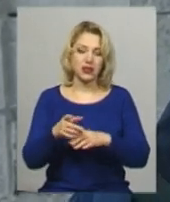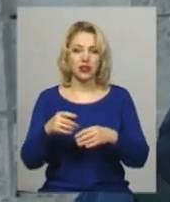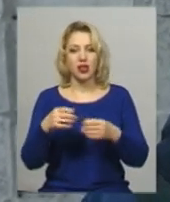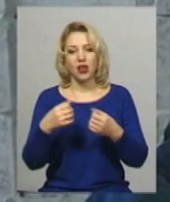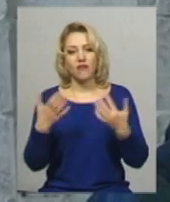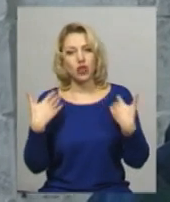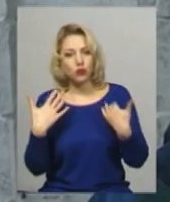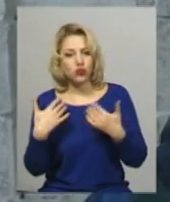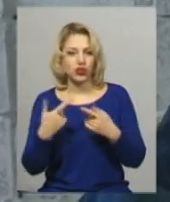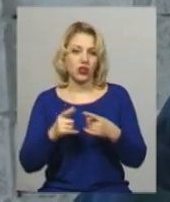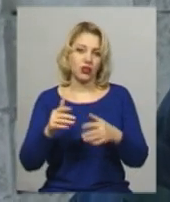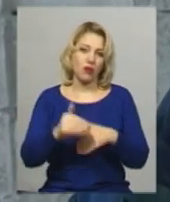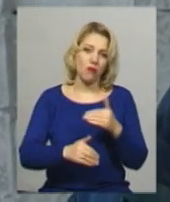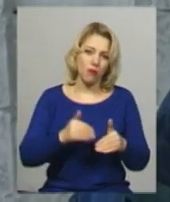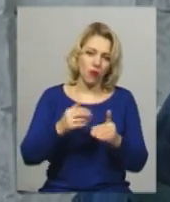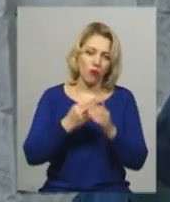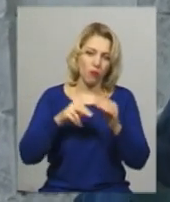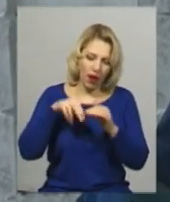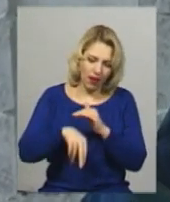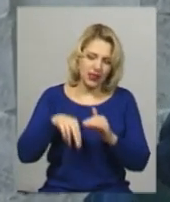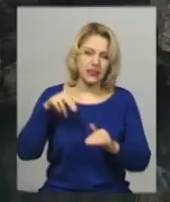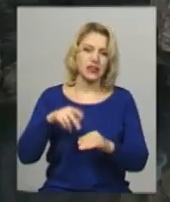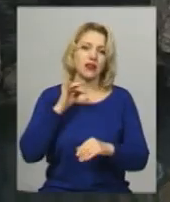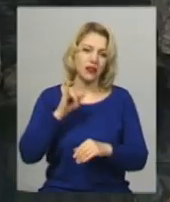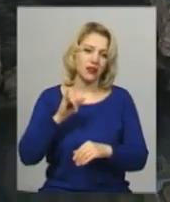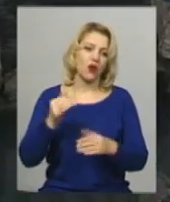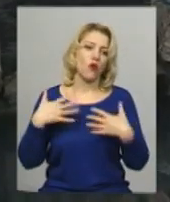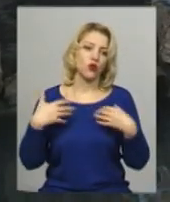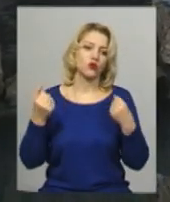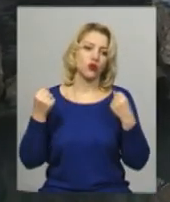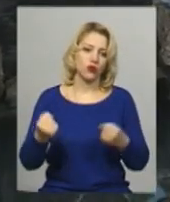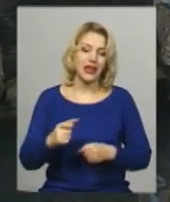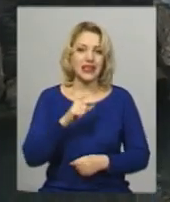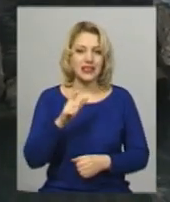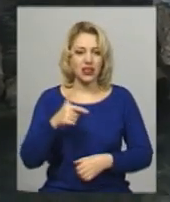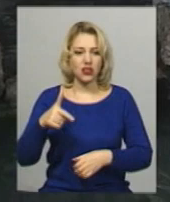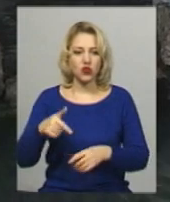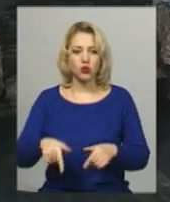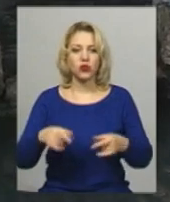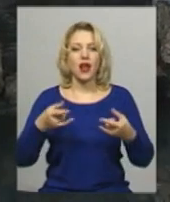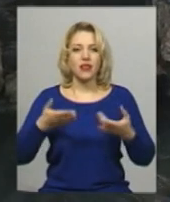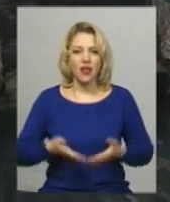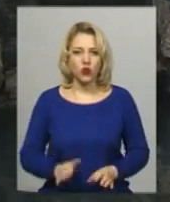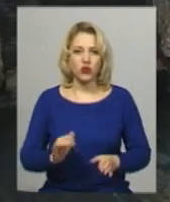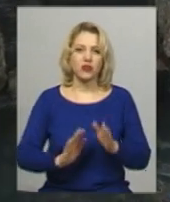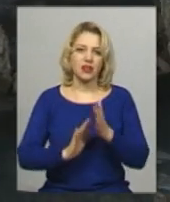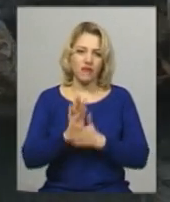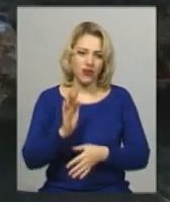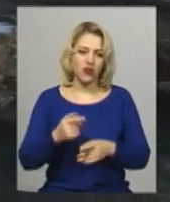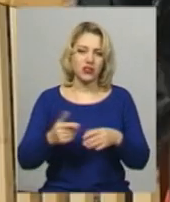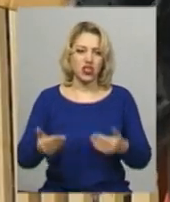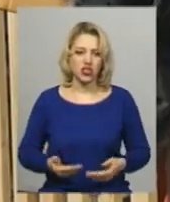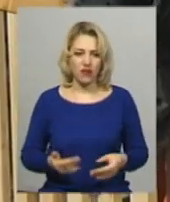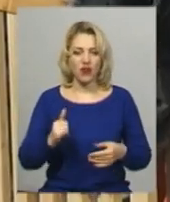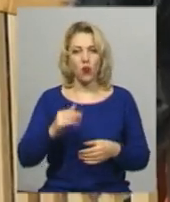розслабитись, відпочити, покупатись, попити води, оздоровитись. Зінаїда Мовчук тут народилася і виросла. Зараз живе у Хмельницькому. Разом з